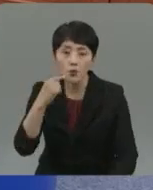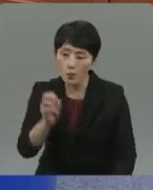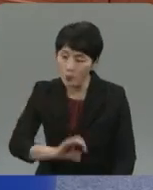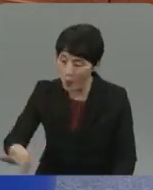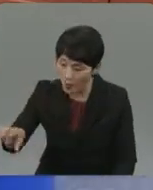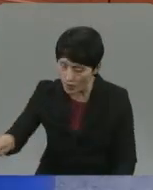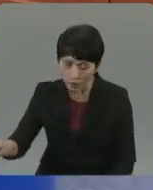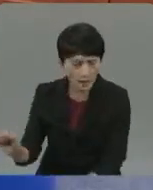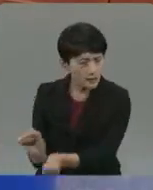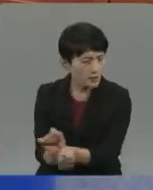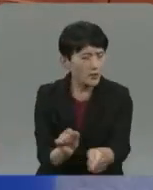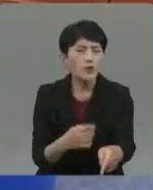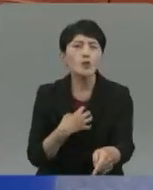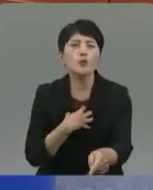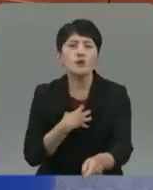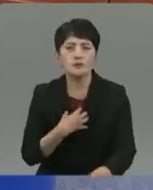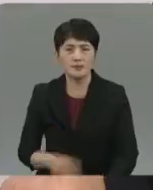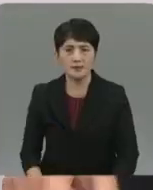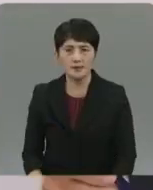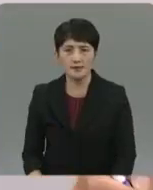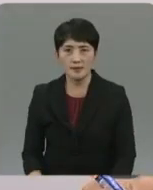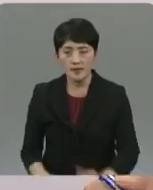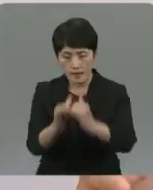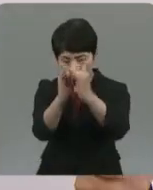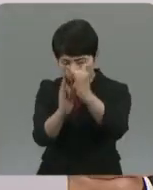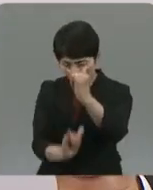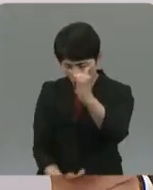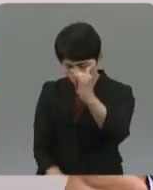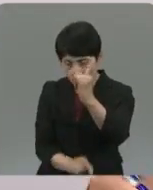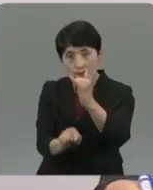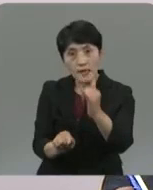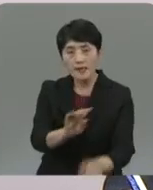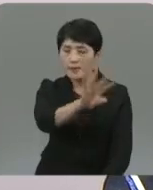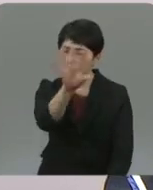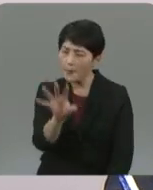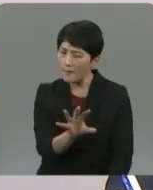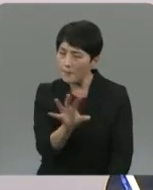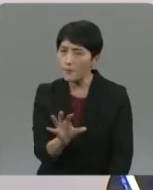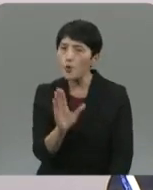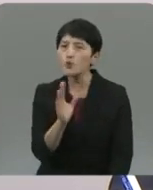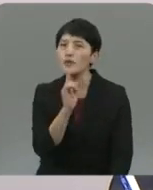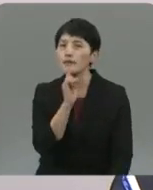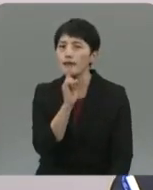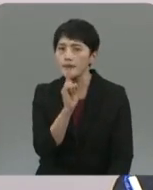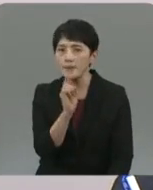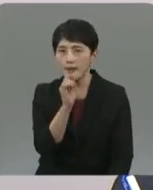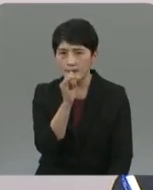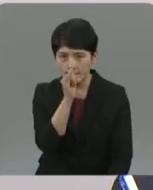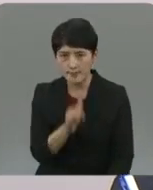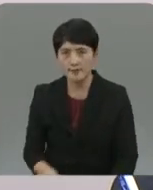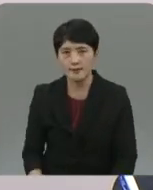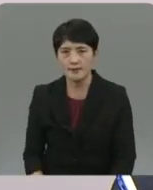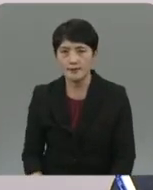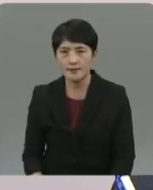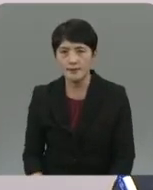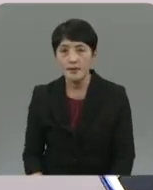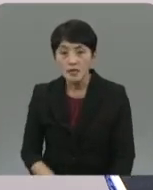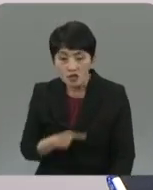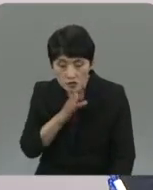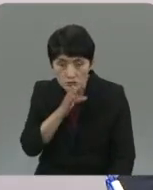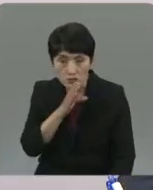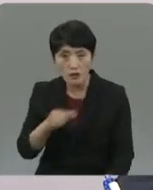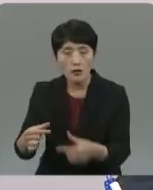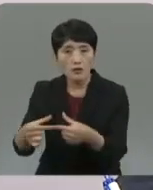machen Fraktionschef Jürgen sie auch kritisierte dass die Minze Partei erneut mit anti-japanismus und angstmarketing die